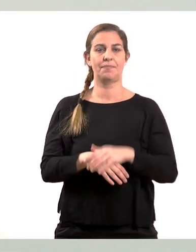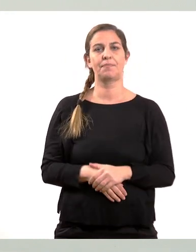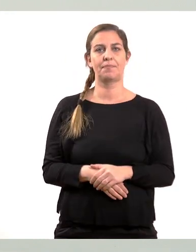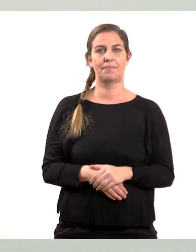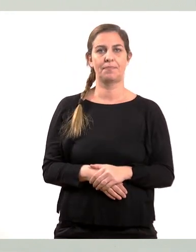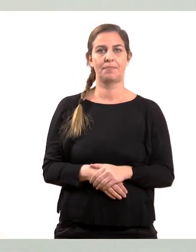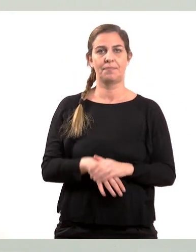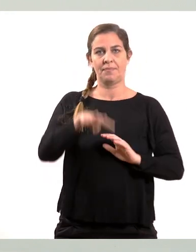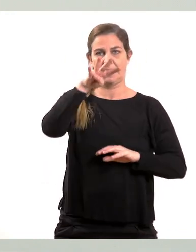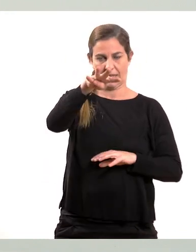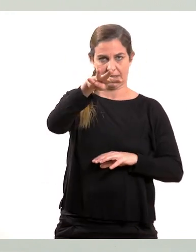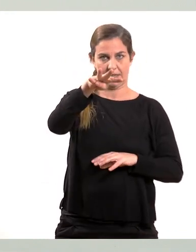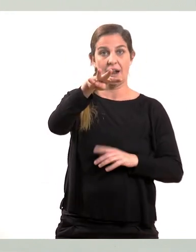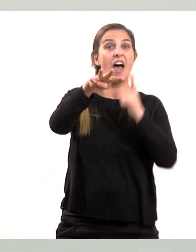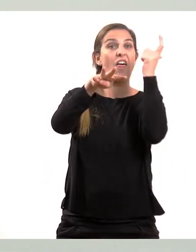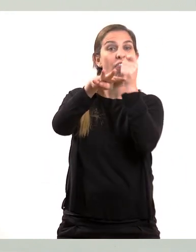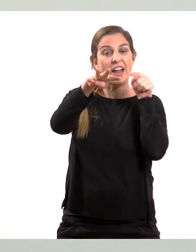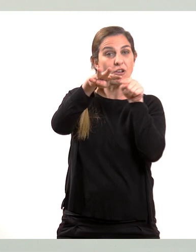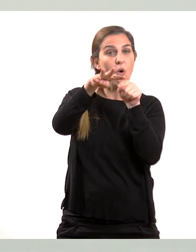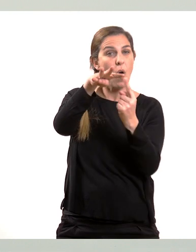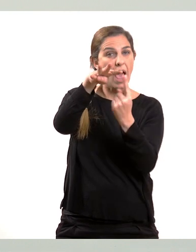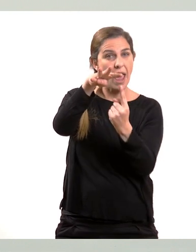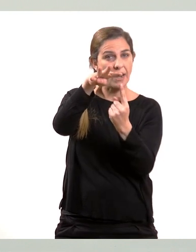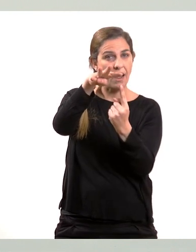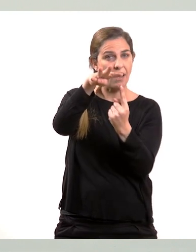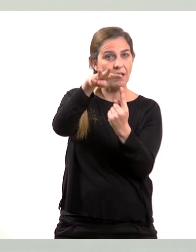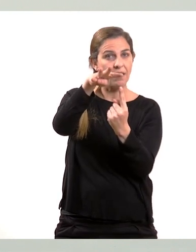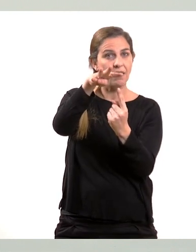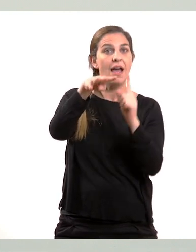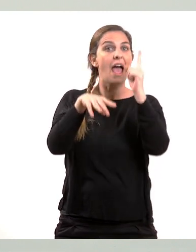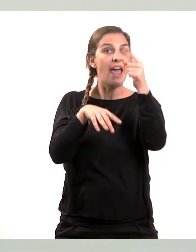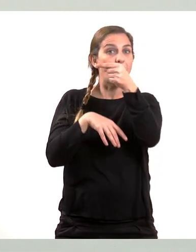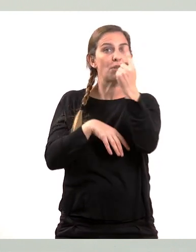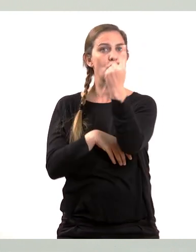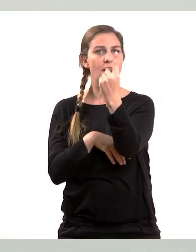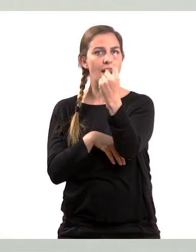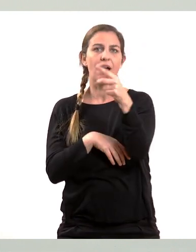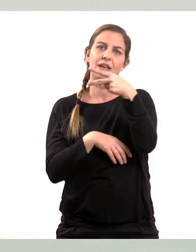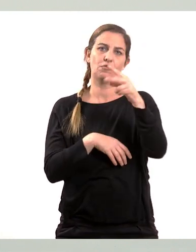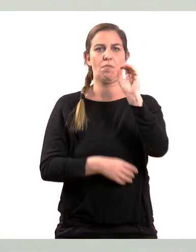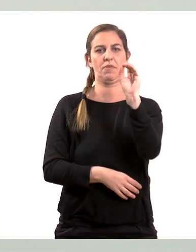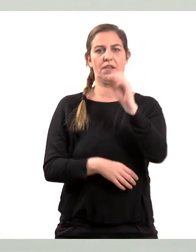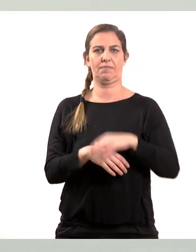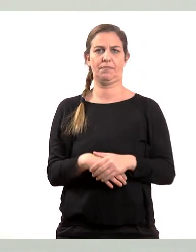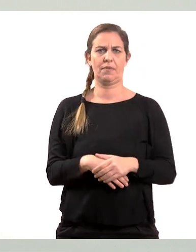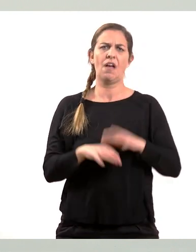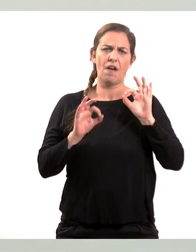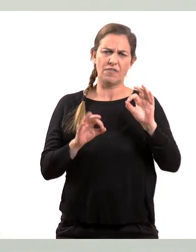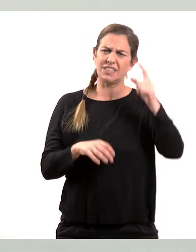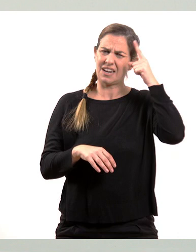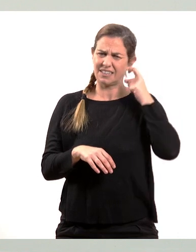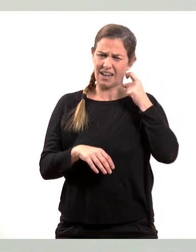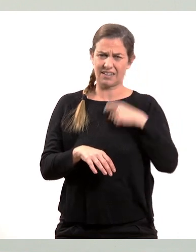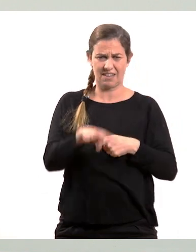Ένα το δανεικό που γυρίσαμε πίσω. Από 1, 0. Το 0 βέβαια μπροστά δεν